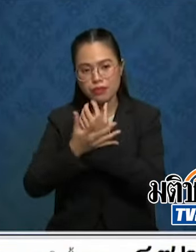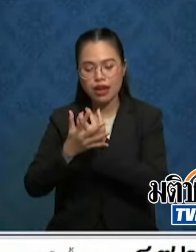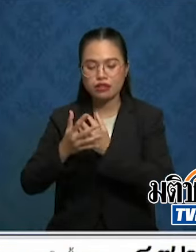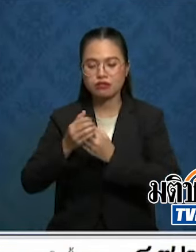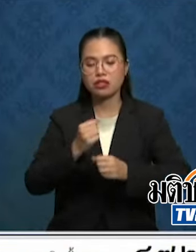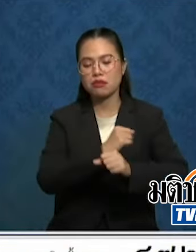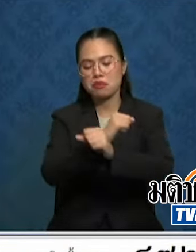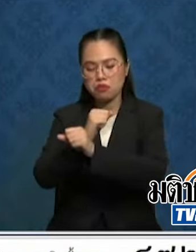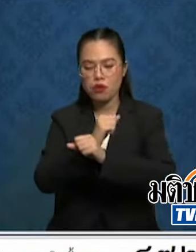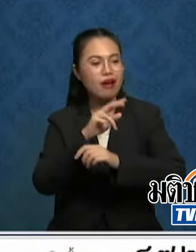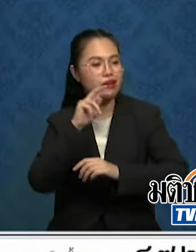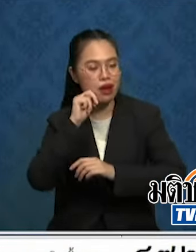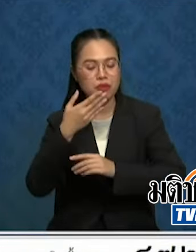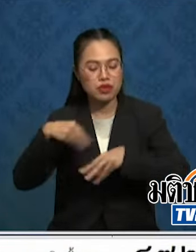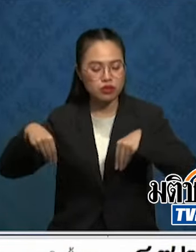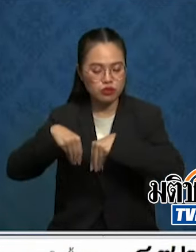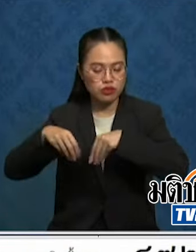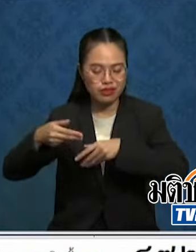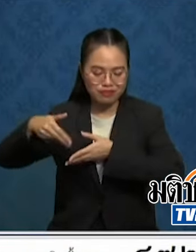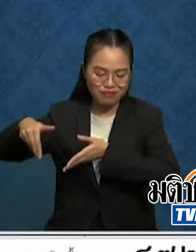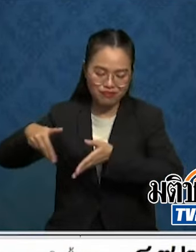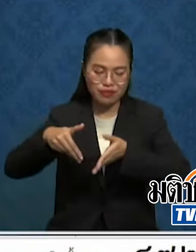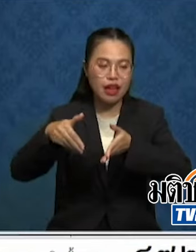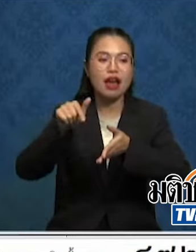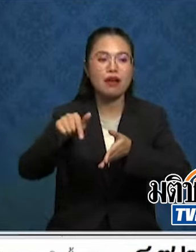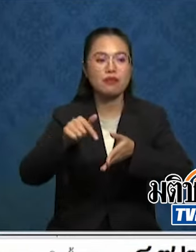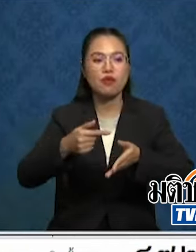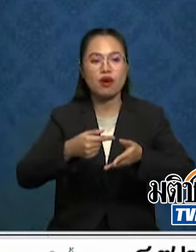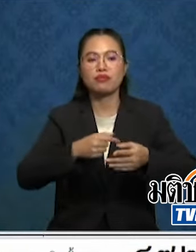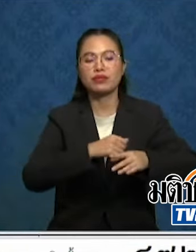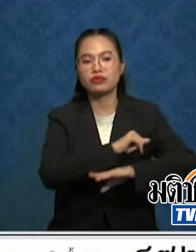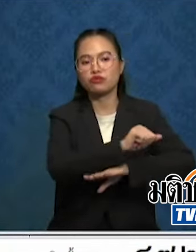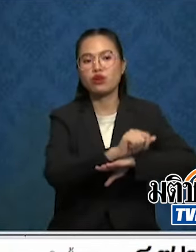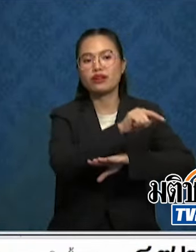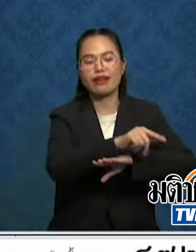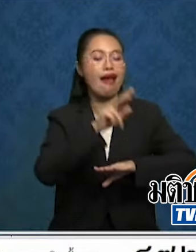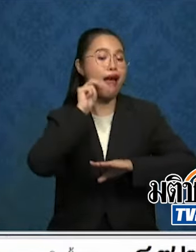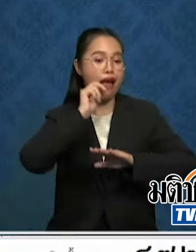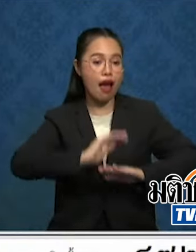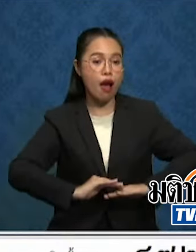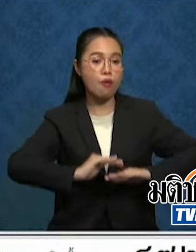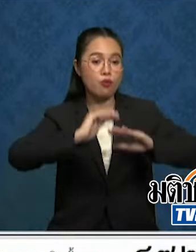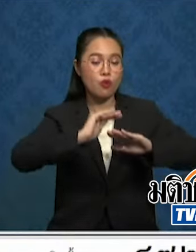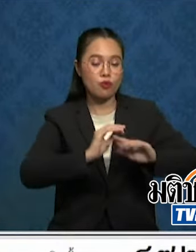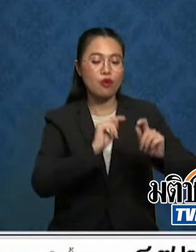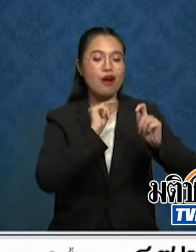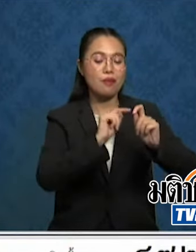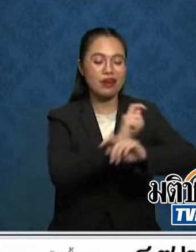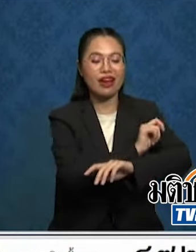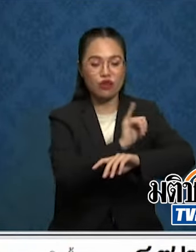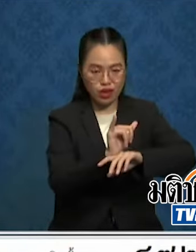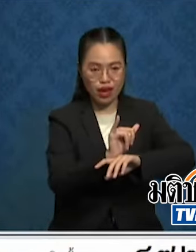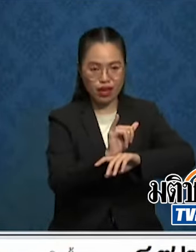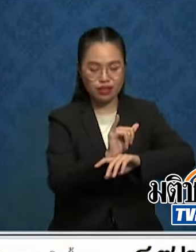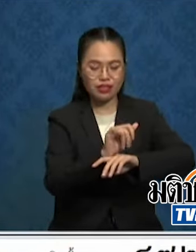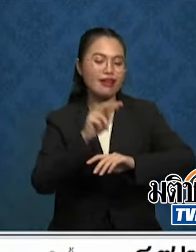น้ำครับหรืออยู่ริมแม่น้ำซึ่งถูกออกแบบให้กลายเป็นพื้นที่ถูกน้ำท่วมอย่างในอำเภอบางบานและหลายอำเภอในอยุธย